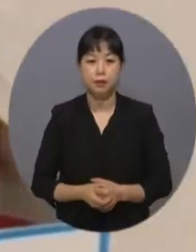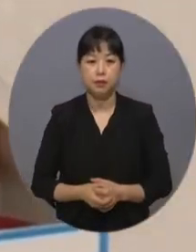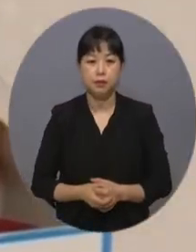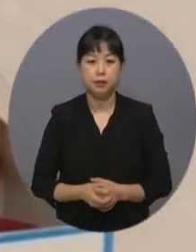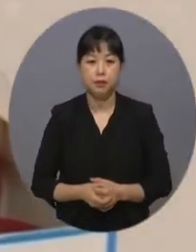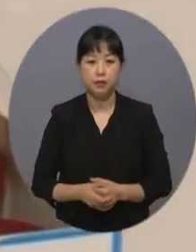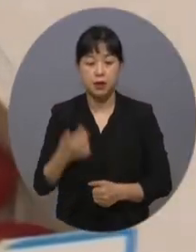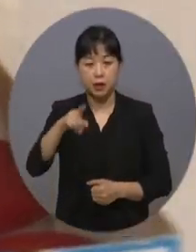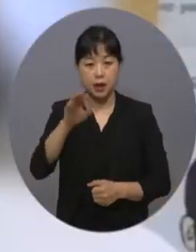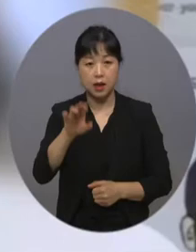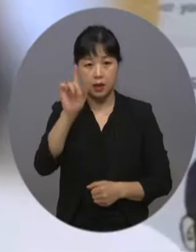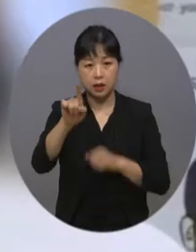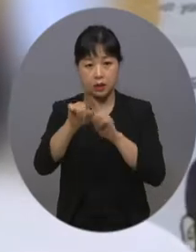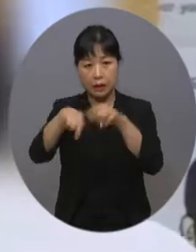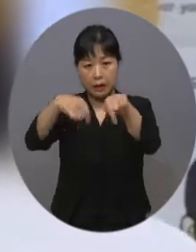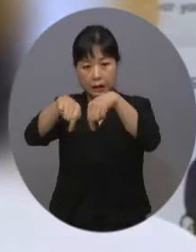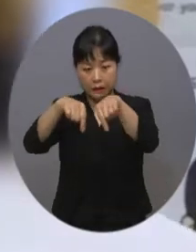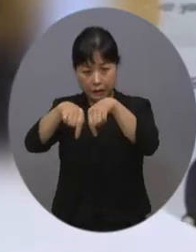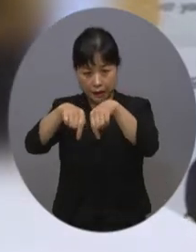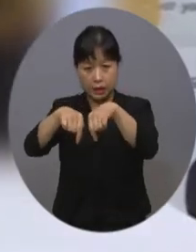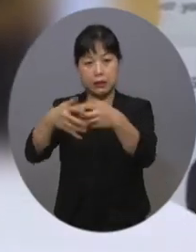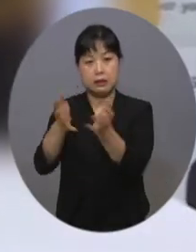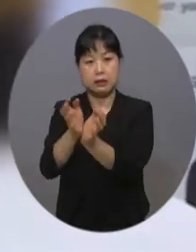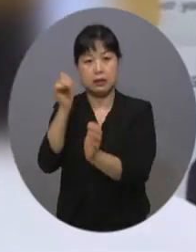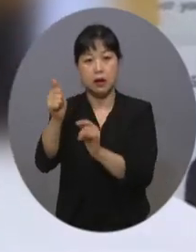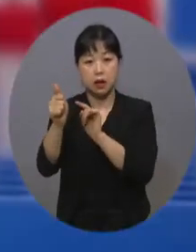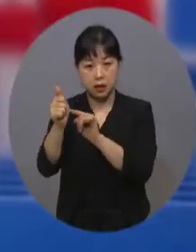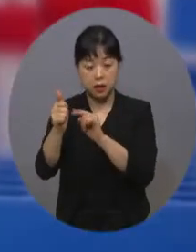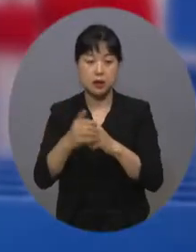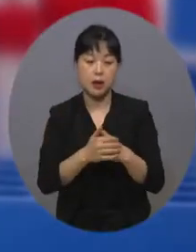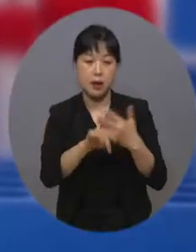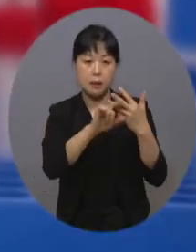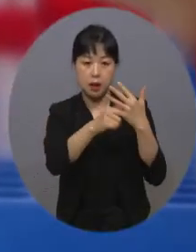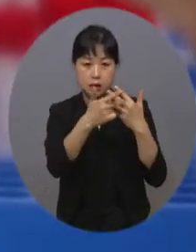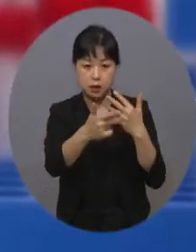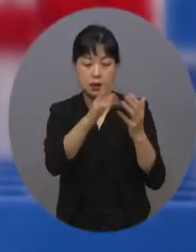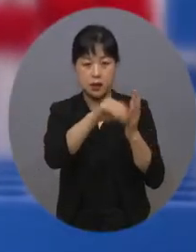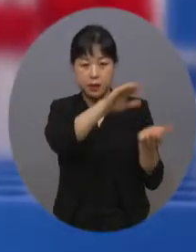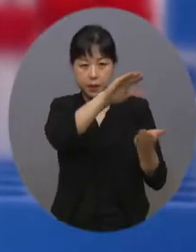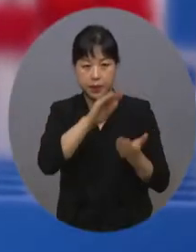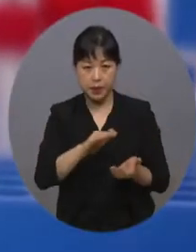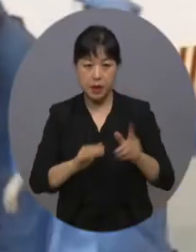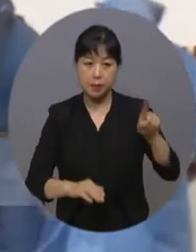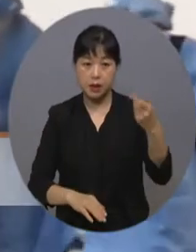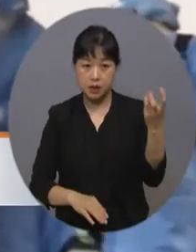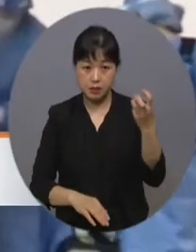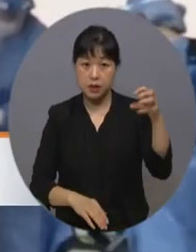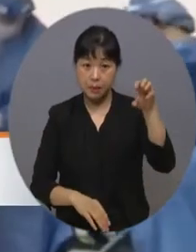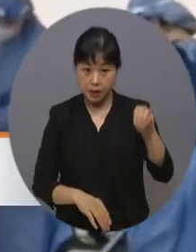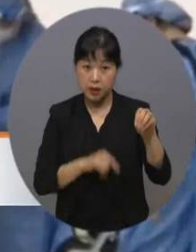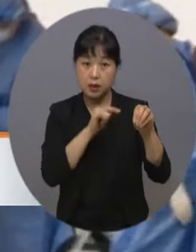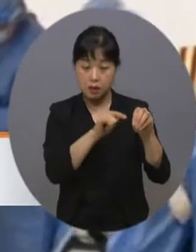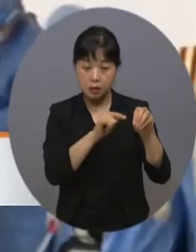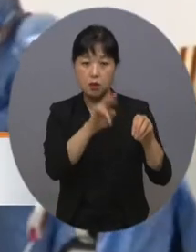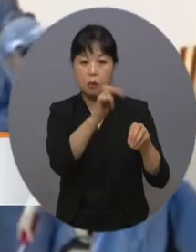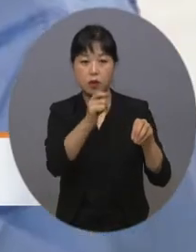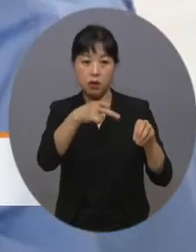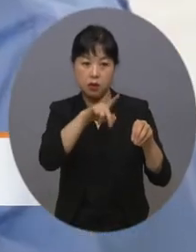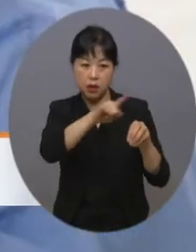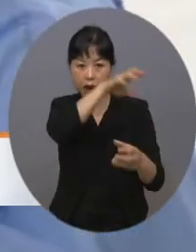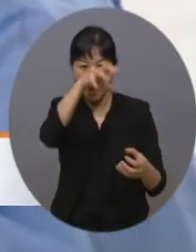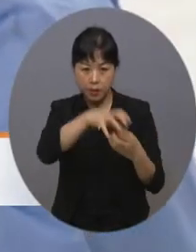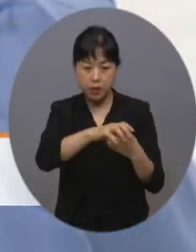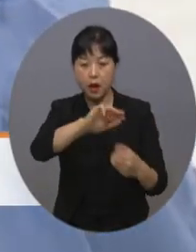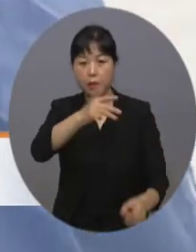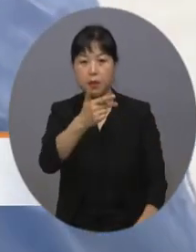강일총괄 조정관은 이로써 지난 7일 도입된 130만 회분을 포함해 모더나 백신은 총